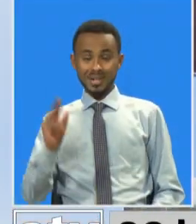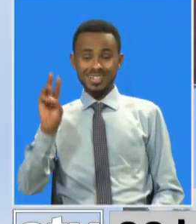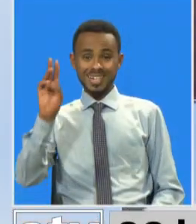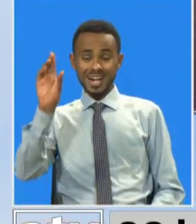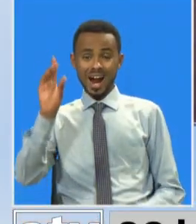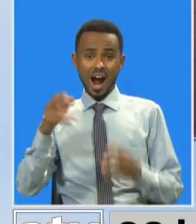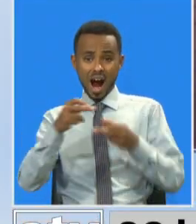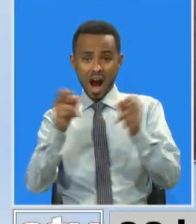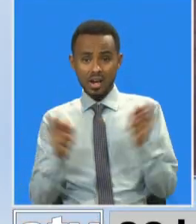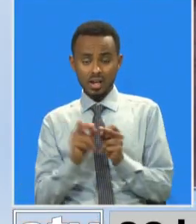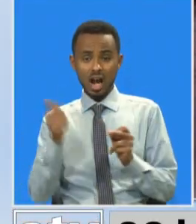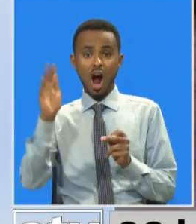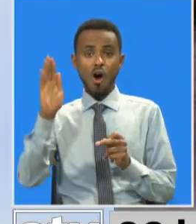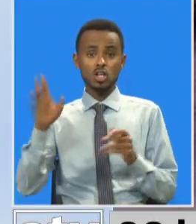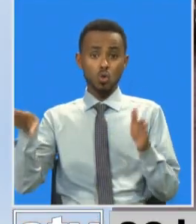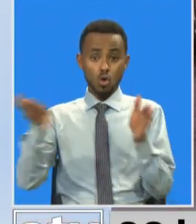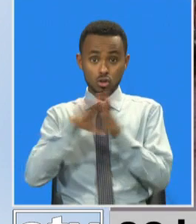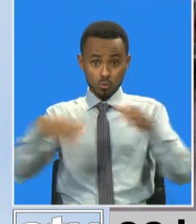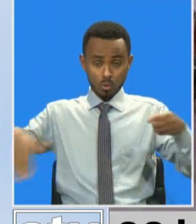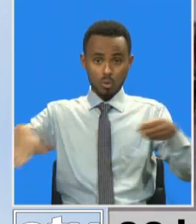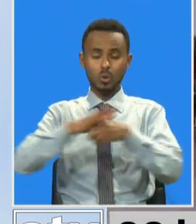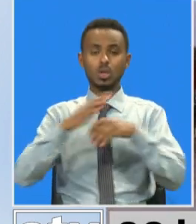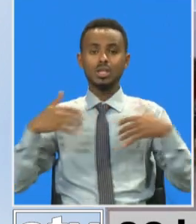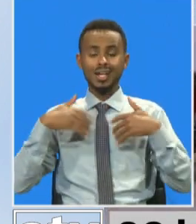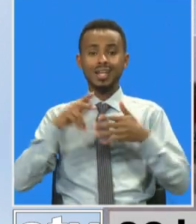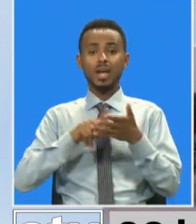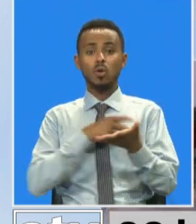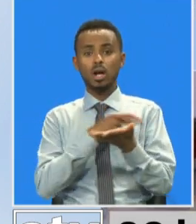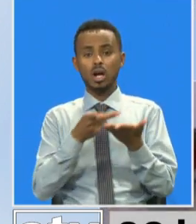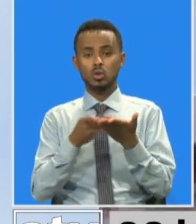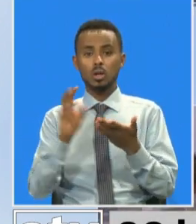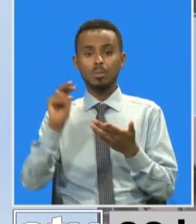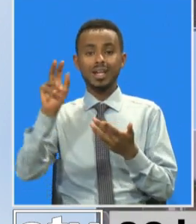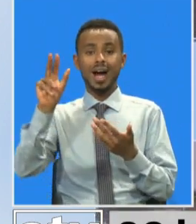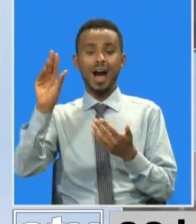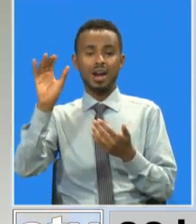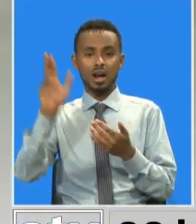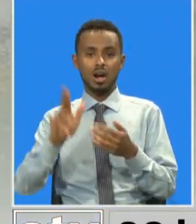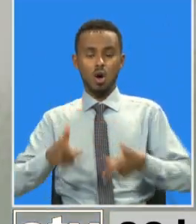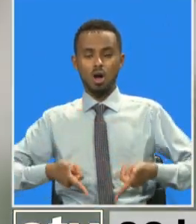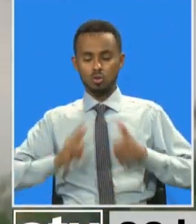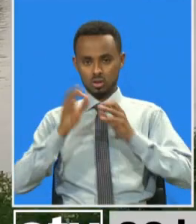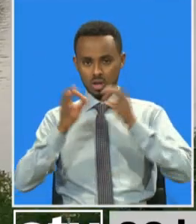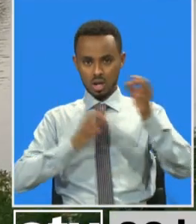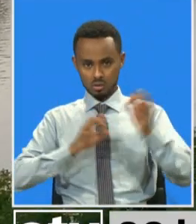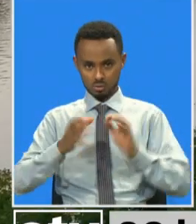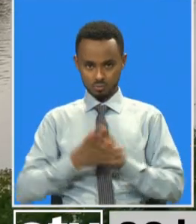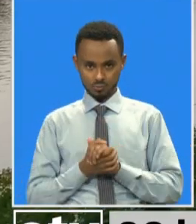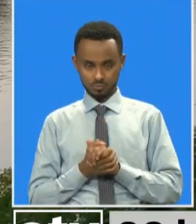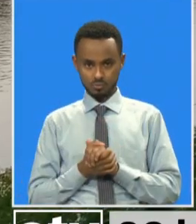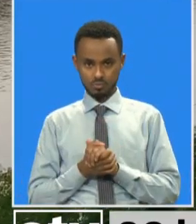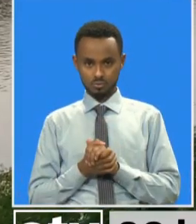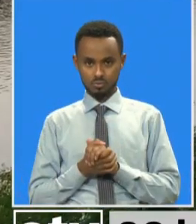የበሰቃ ሃይቅና የአዋሽ ወንዝ በመሙላቱ ስጋት ላይ መውደቃቸውን የመተሐራና ወንጂ ከተማ ነዋሪዎች ገለጹ።